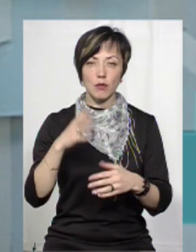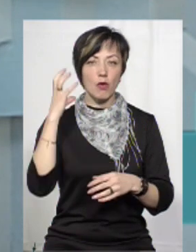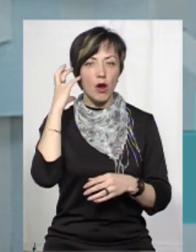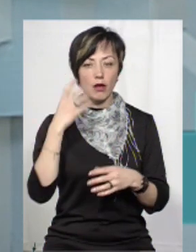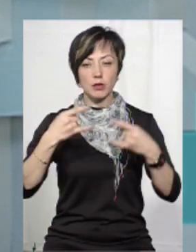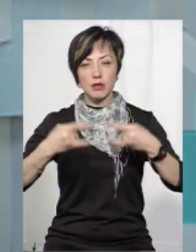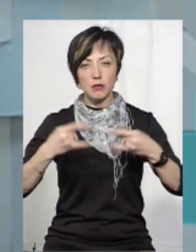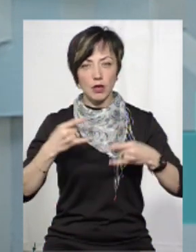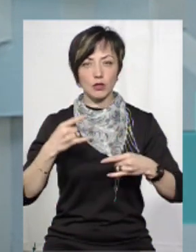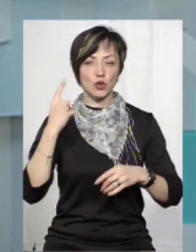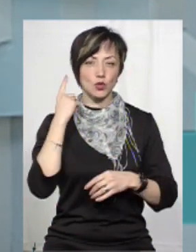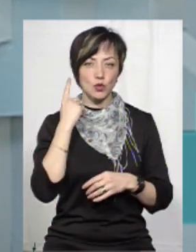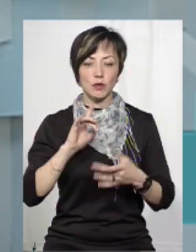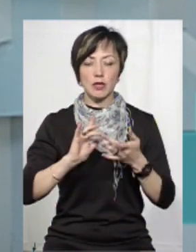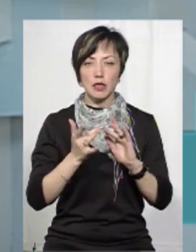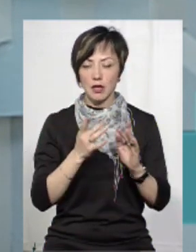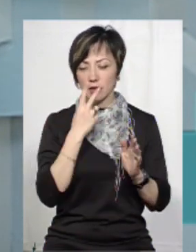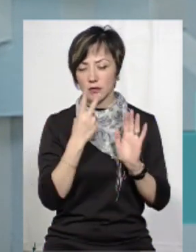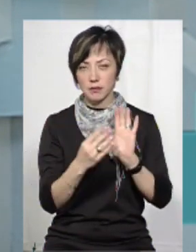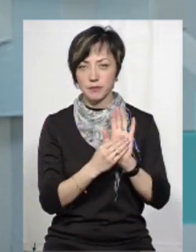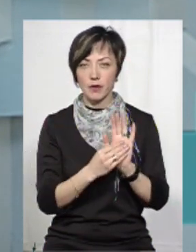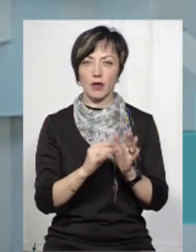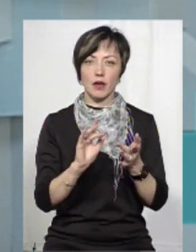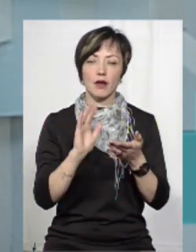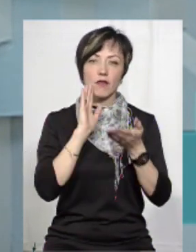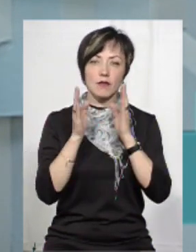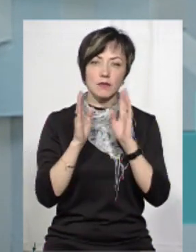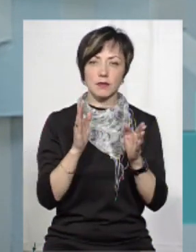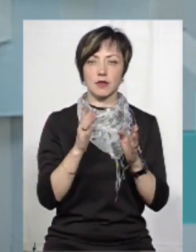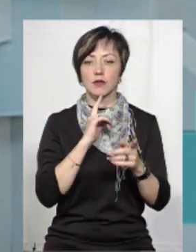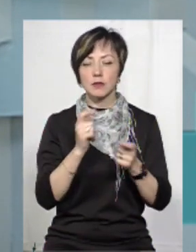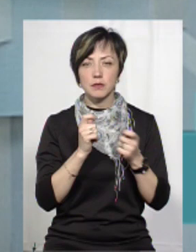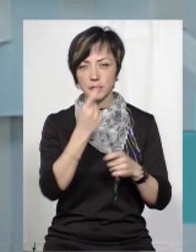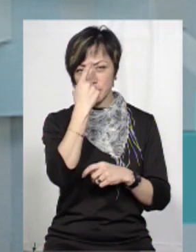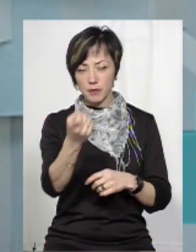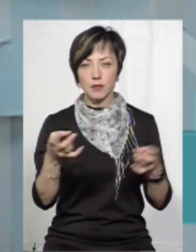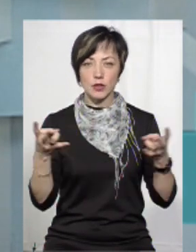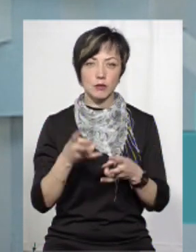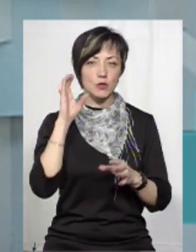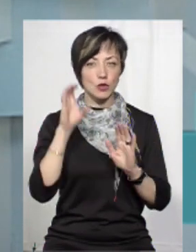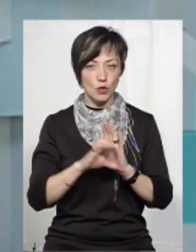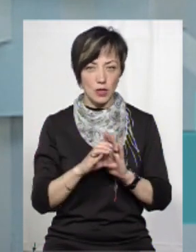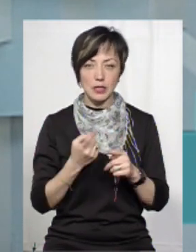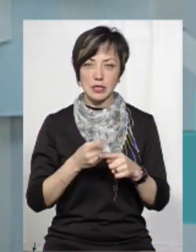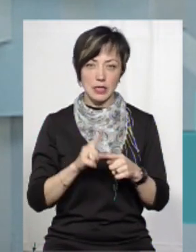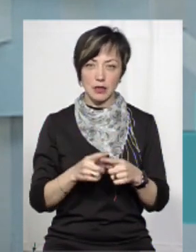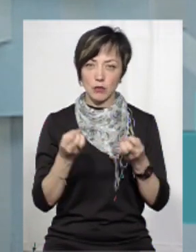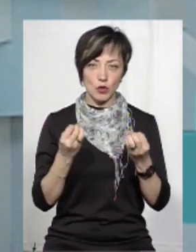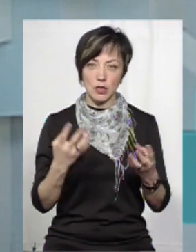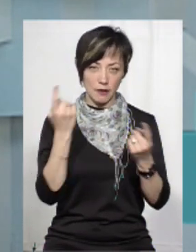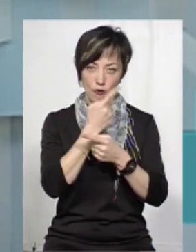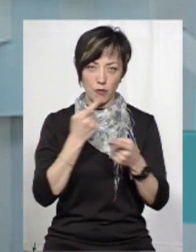по радіо, по телебаченню, по інтернет-виданнях, по соціальних мережах, застереження, потрібно до них прислухатися. Це не